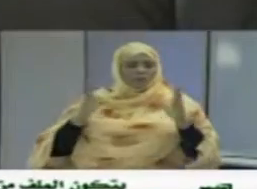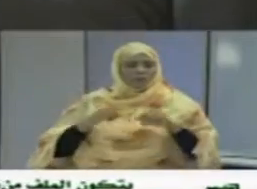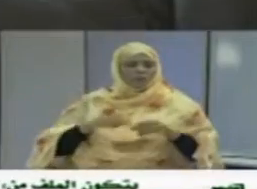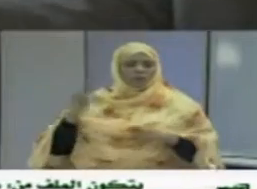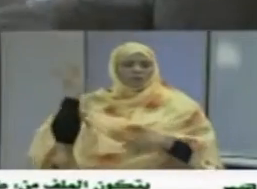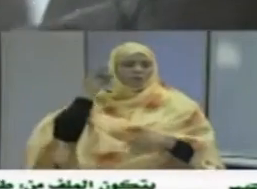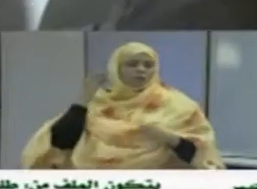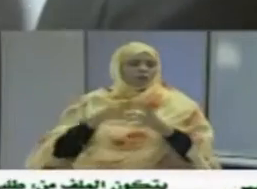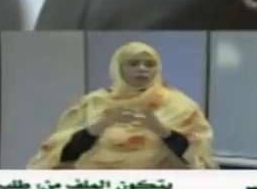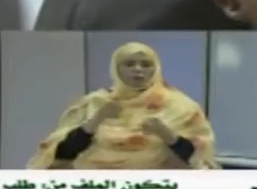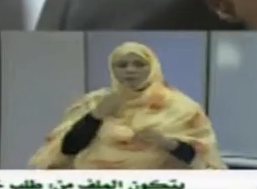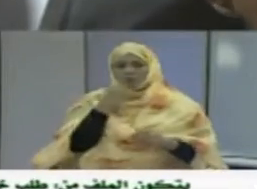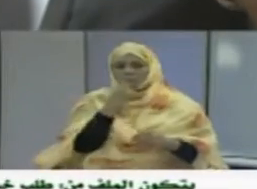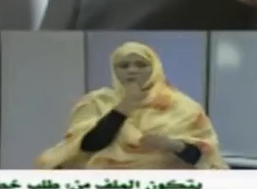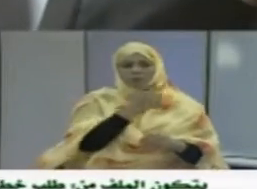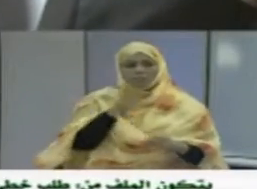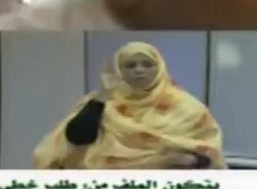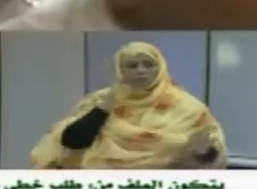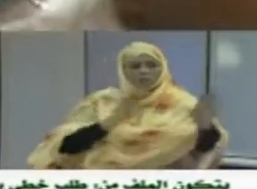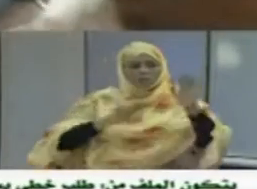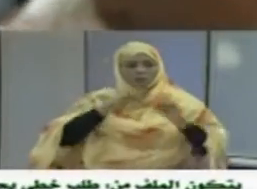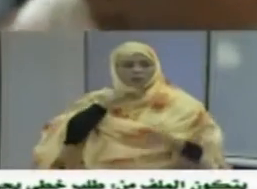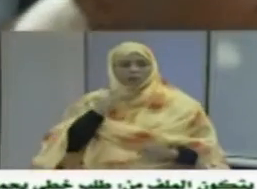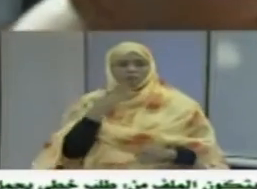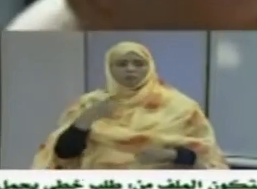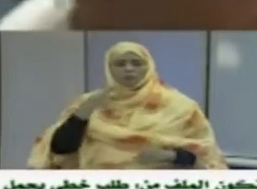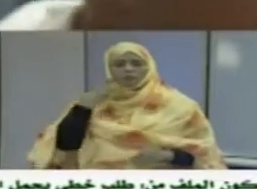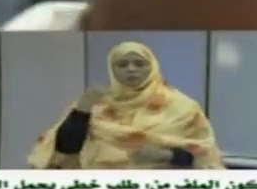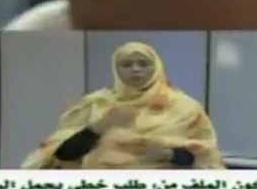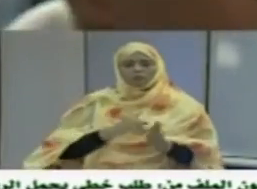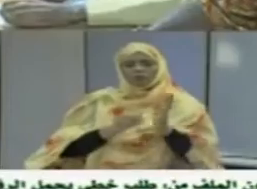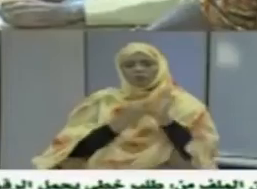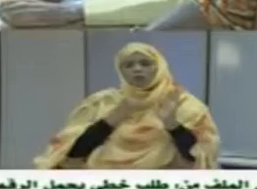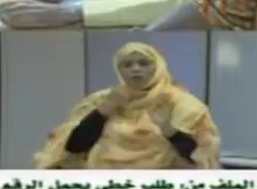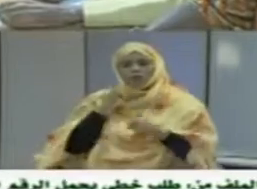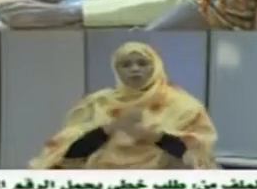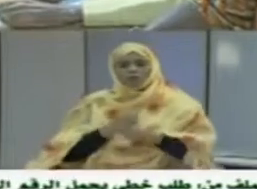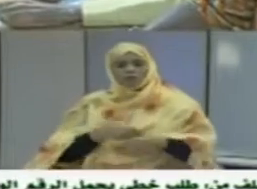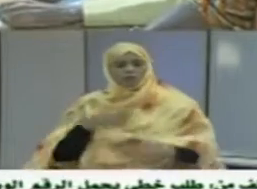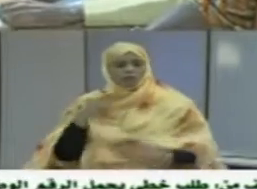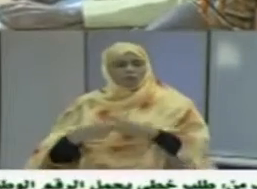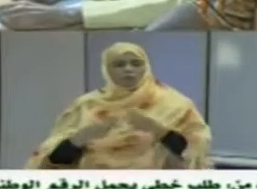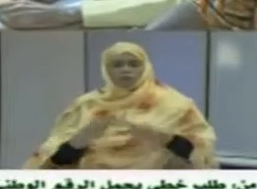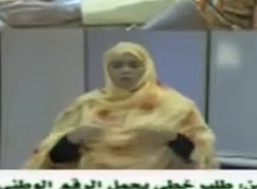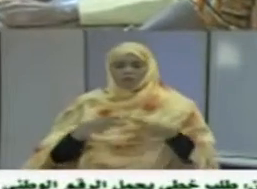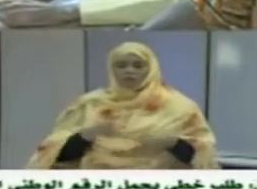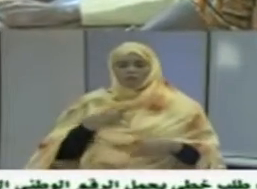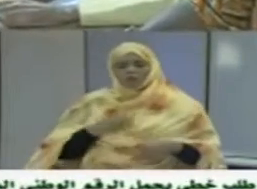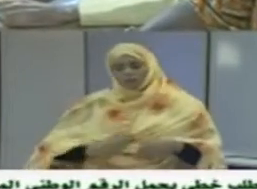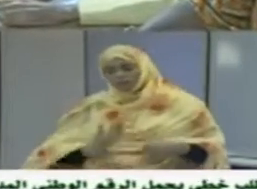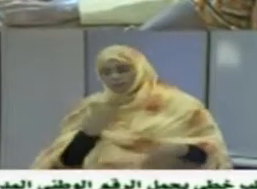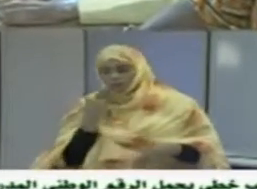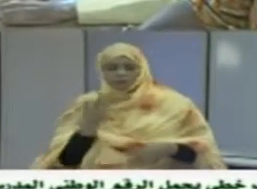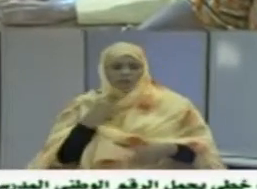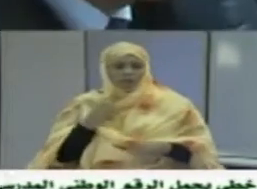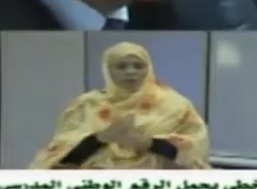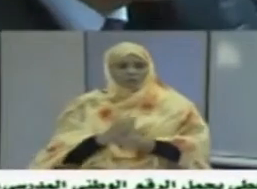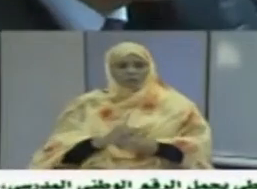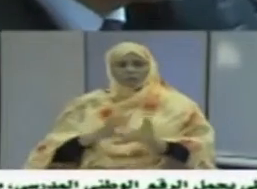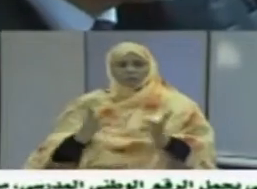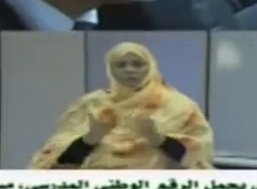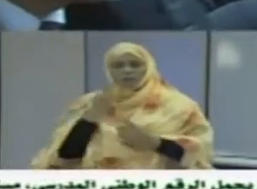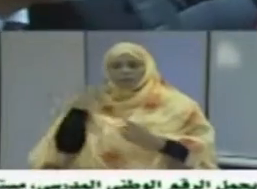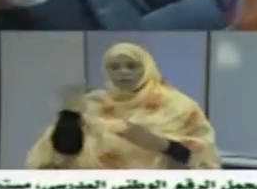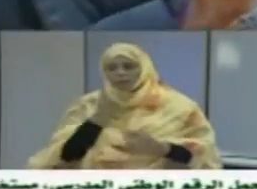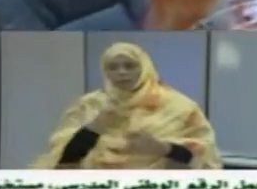واستمعت لاقتراحاتهم حيال ما أبدته من ملاحظات، معلنة تقبلها لجميع النقاط والتوصيات ووضعها في الحسبان من